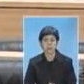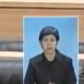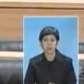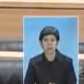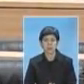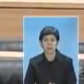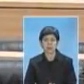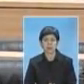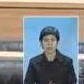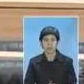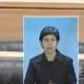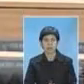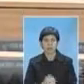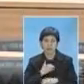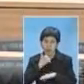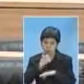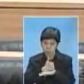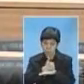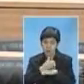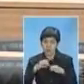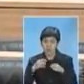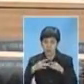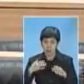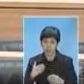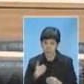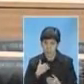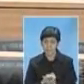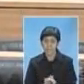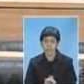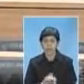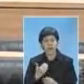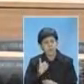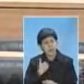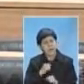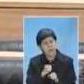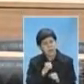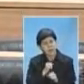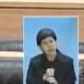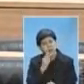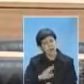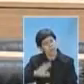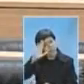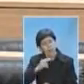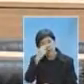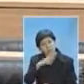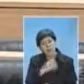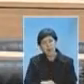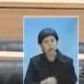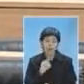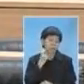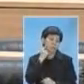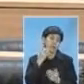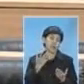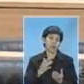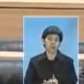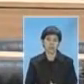านผู้นำฝ่ายค้านประธานวิปฝ่ายค้านเนี่ยท่านไม่ฟังไงแล้วเดี๋ยวท่านก็ไม่ทราบอี